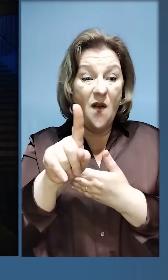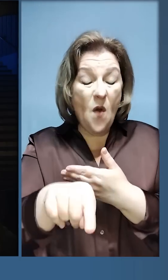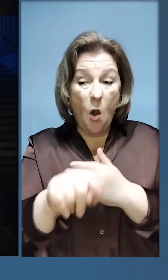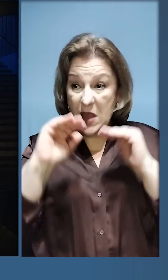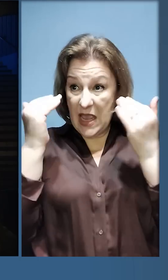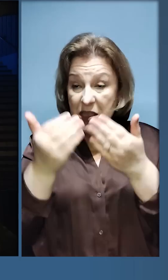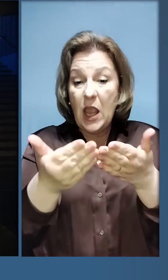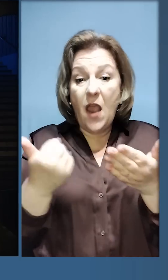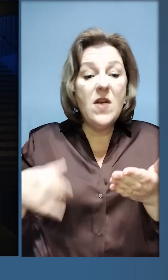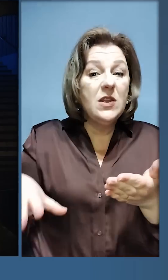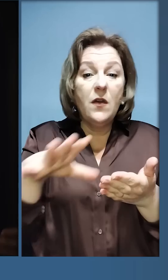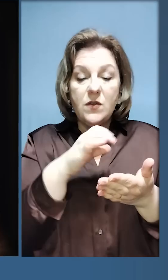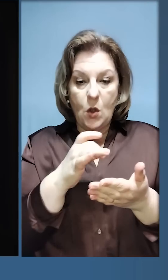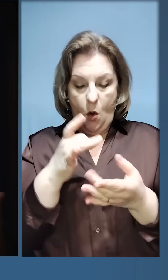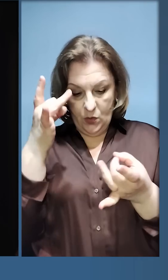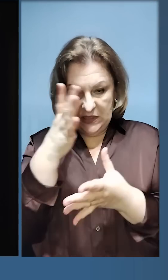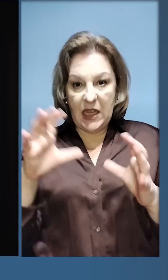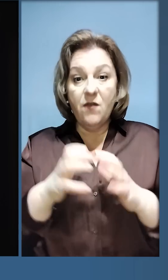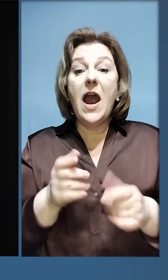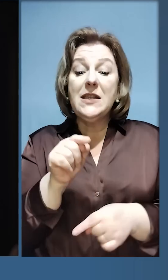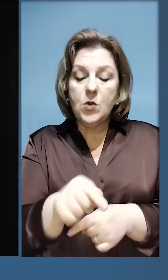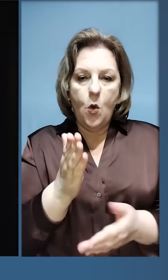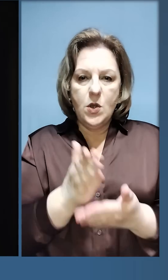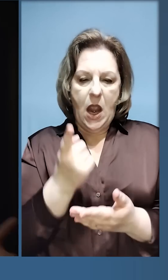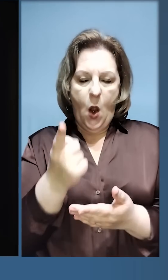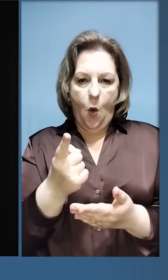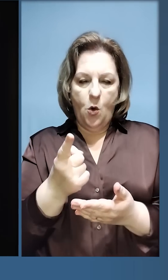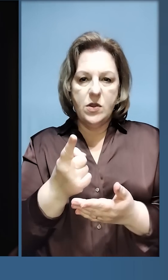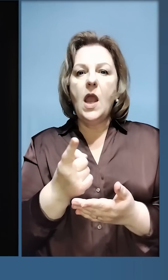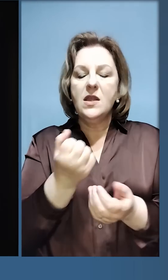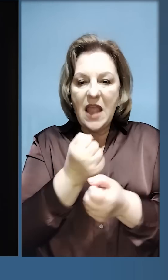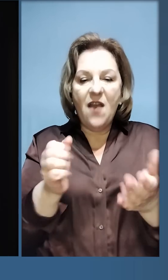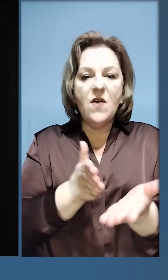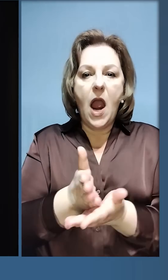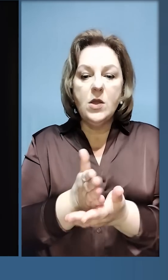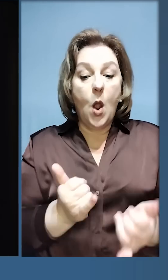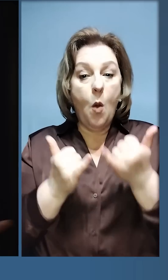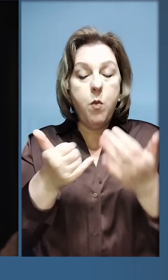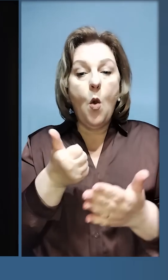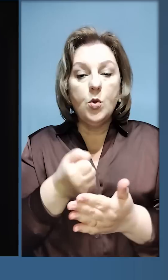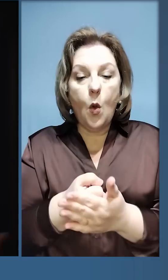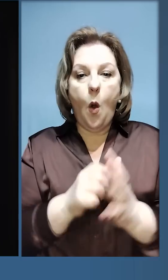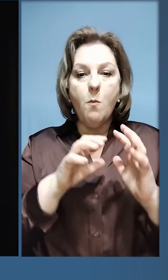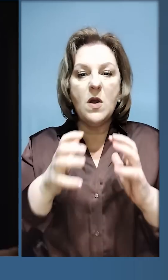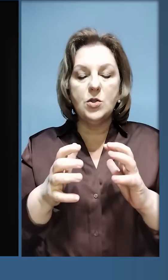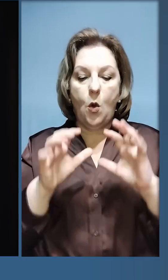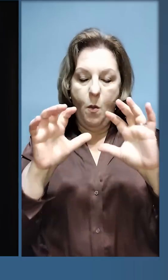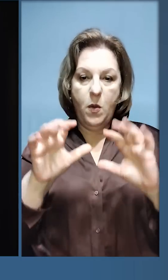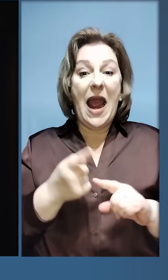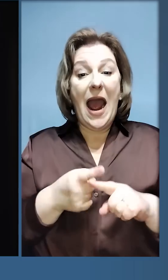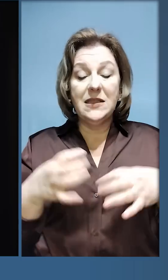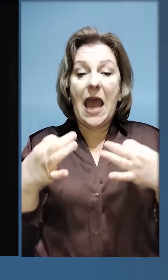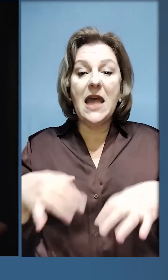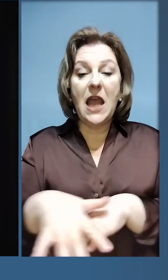ізольовані від всього цивілізованого світу. І з цієї ізоляції є один вихід – повага до міжнародного права, а це вже